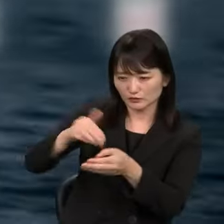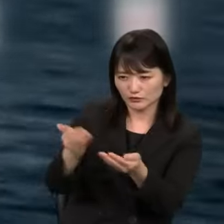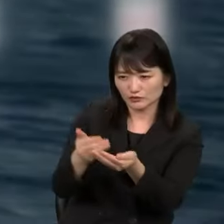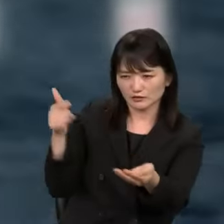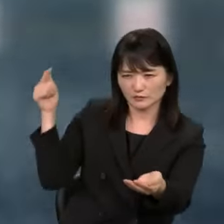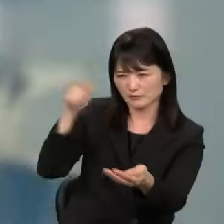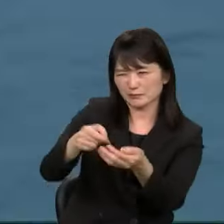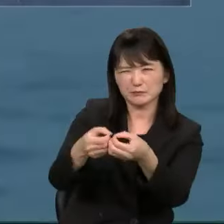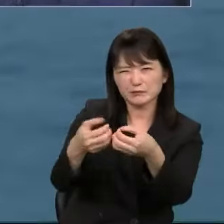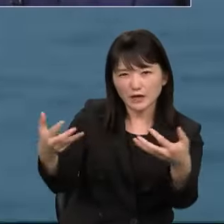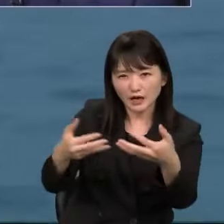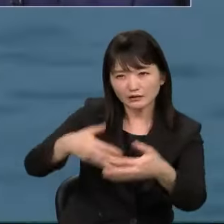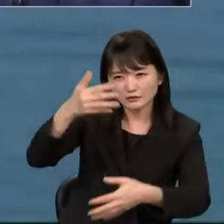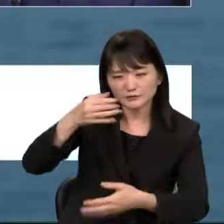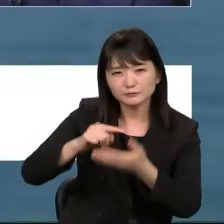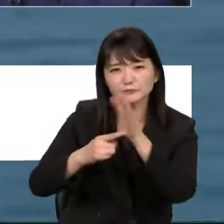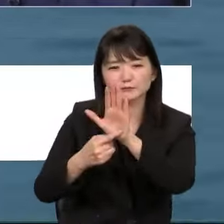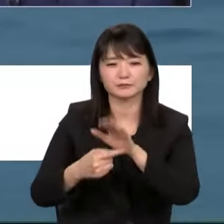공개했습니다